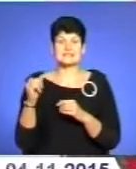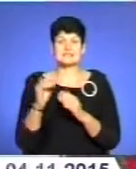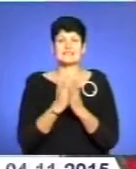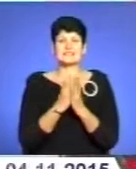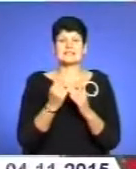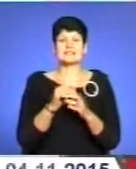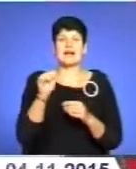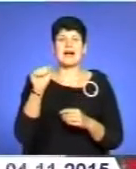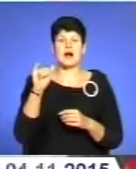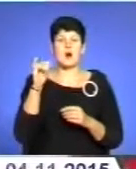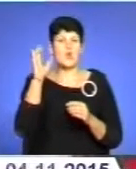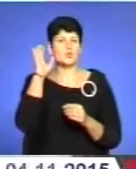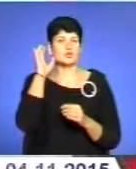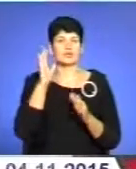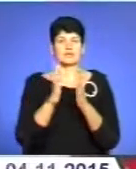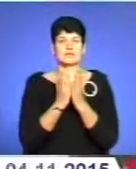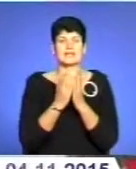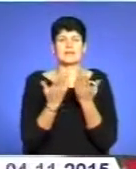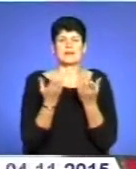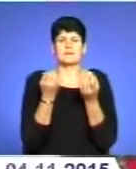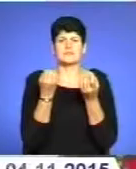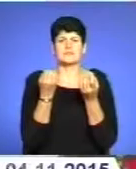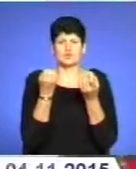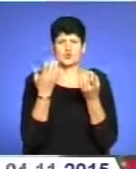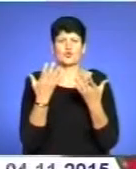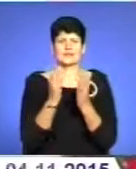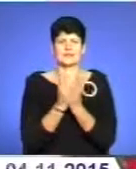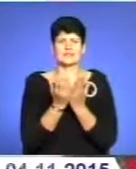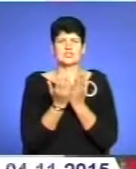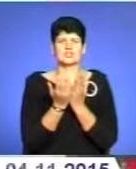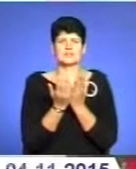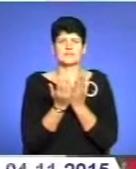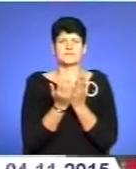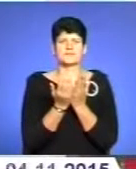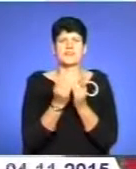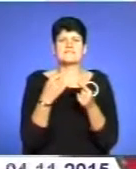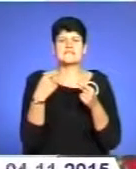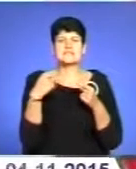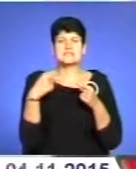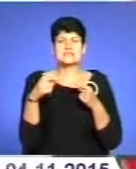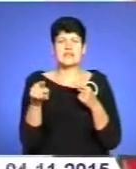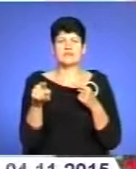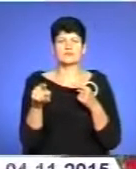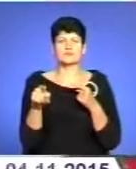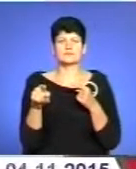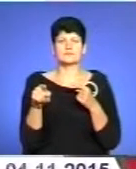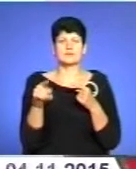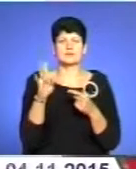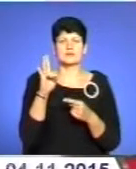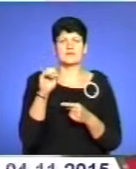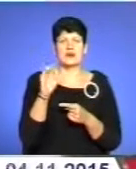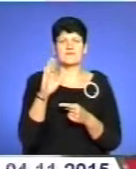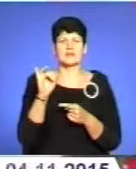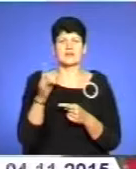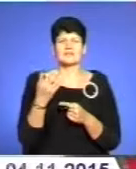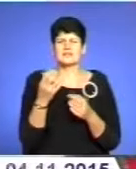аудіокнига, яка від звичайної книжки, MP3-книжки, так, відрізняється функцією навігації. Тобто ви